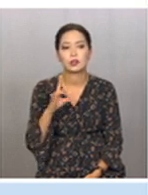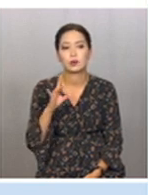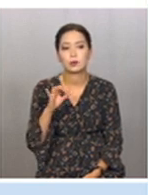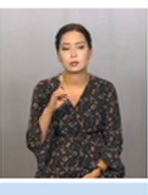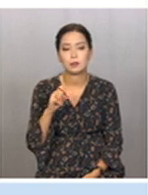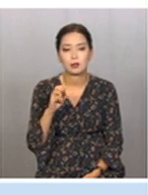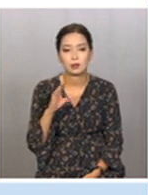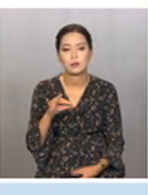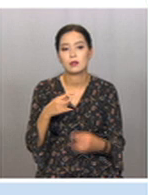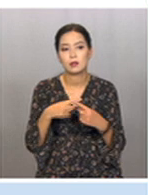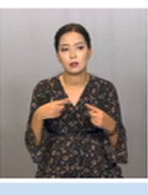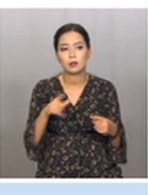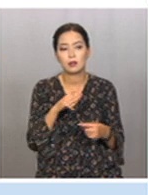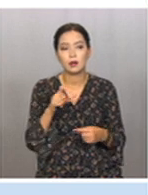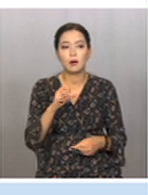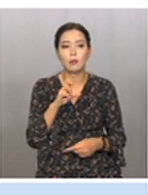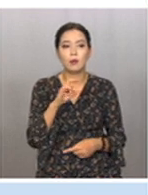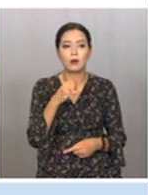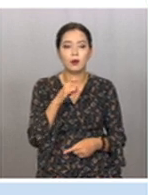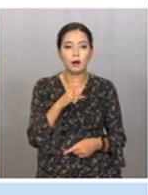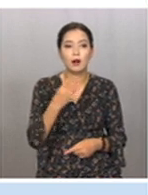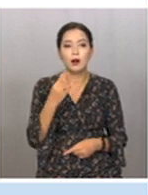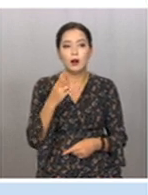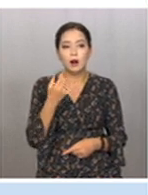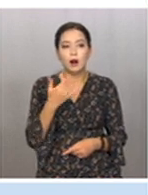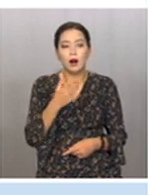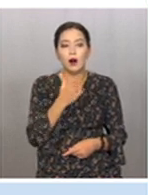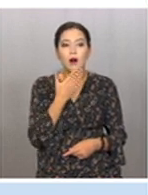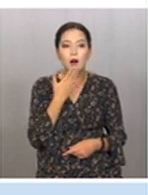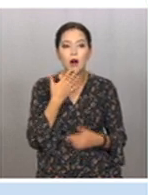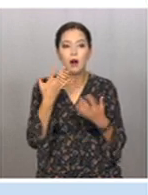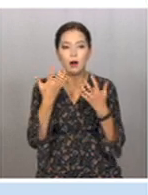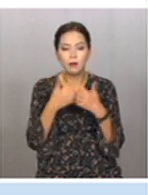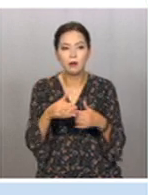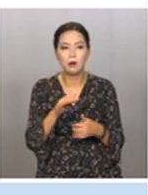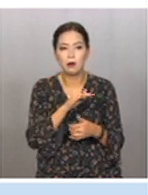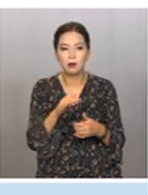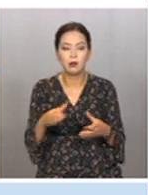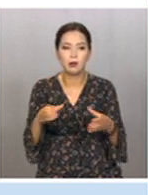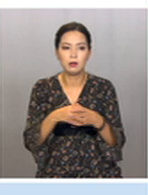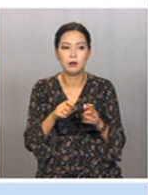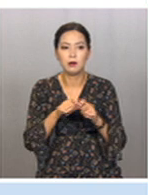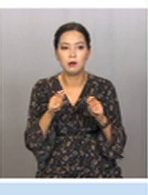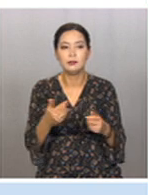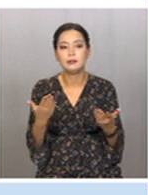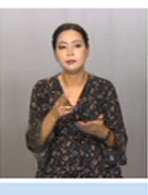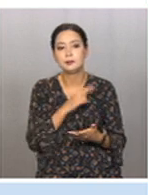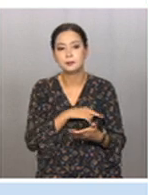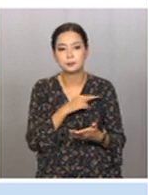басқалары. Әлихан Бөкейхан мен Мұстафа Шоқайдың ұлттық автономия құру кезіндегі қызметін